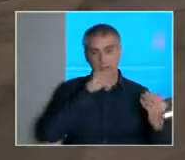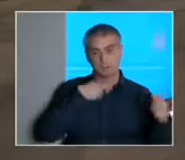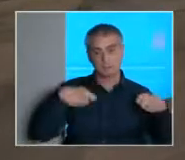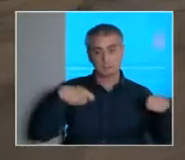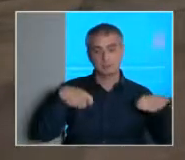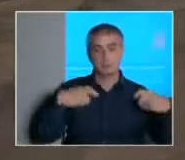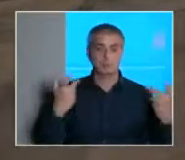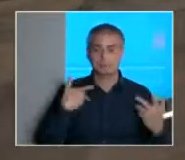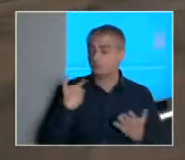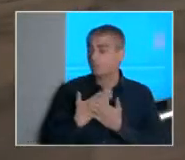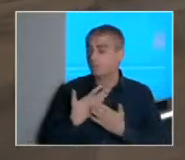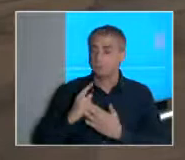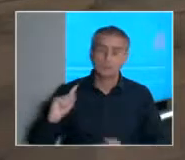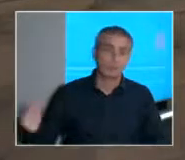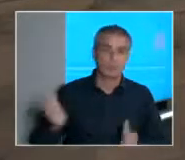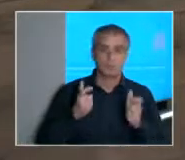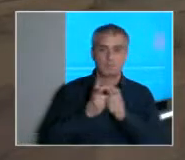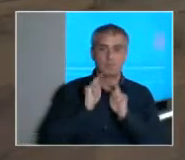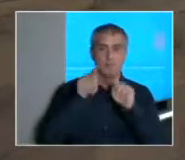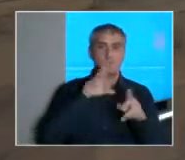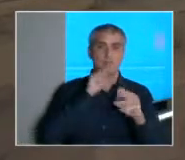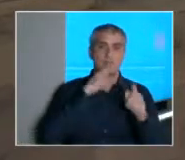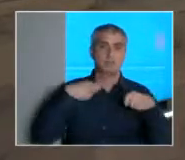תמיד אמליץ לכל מפלגה ללכת להליך